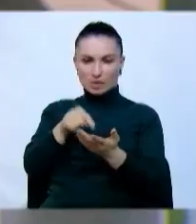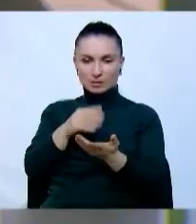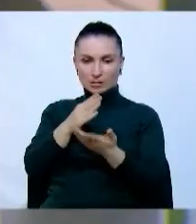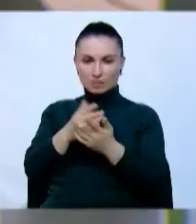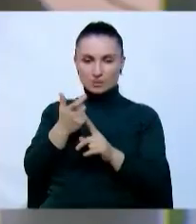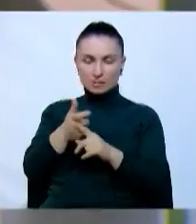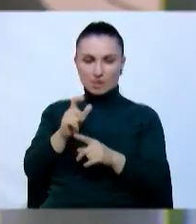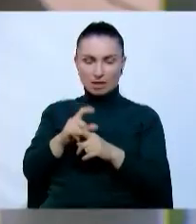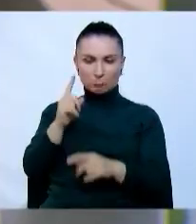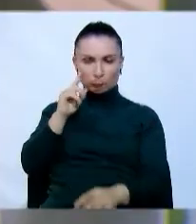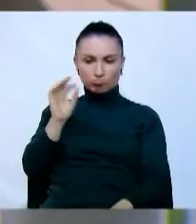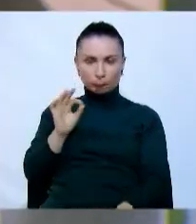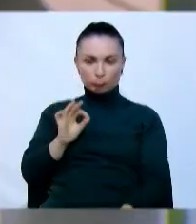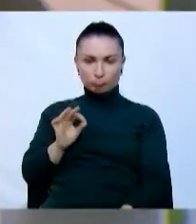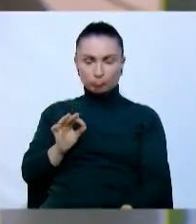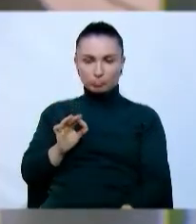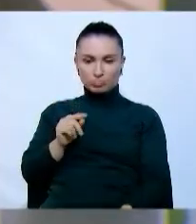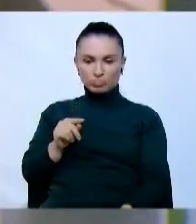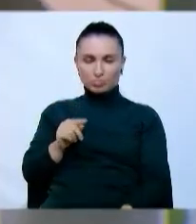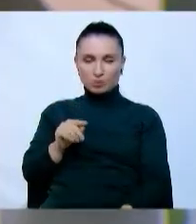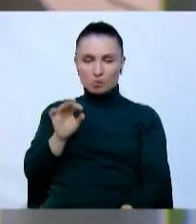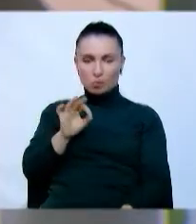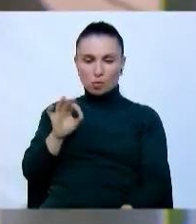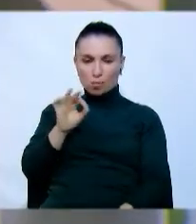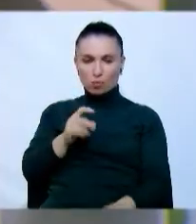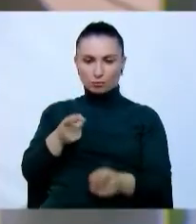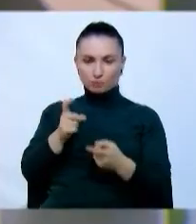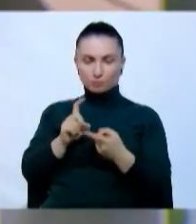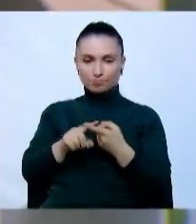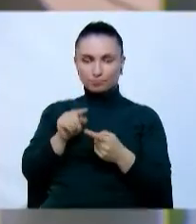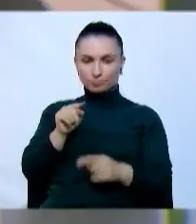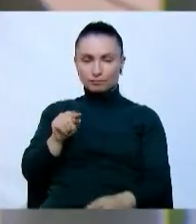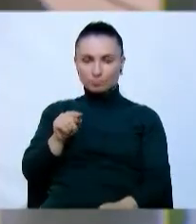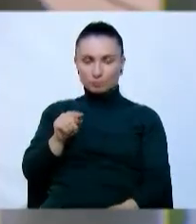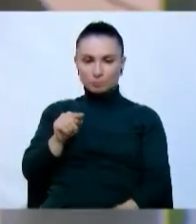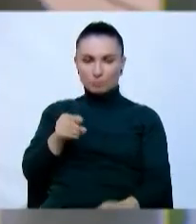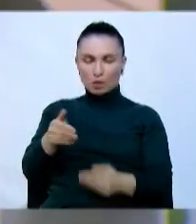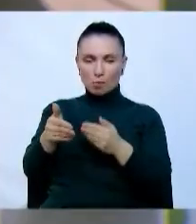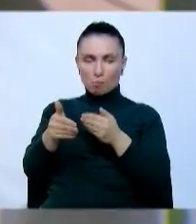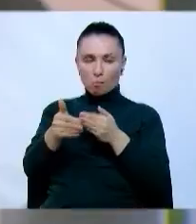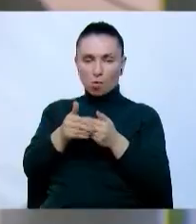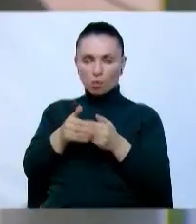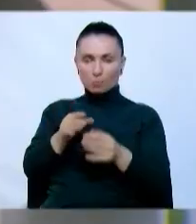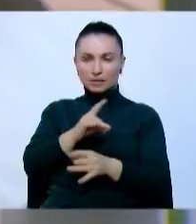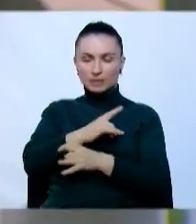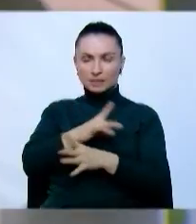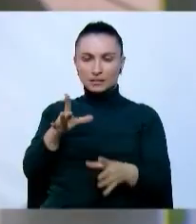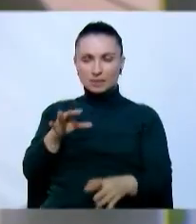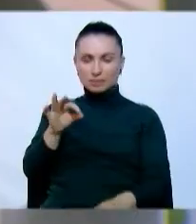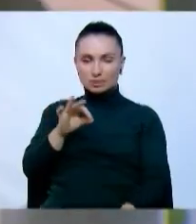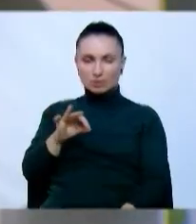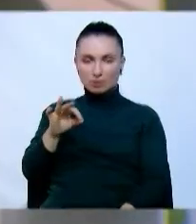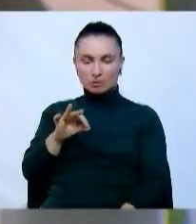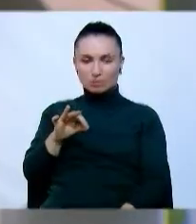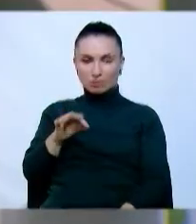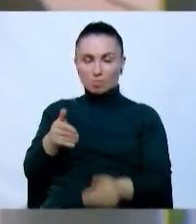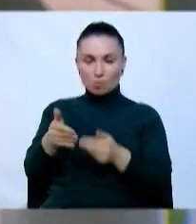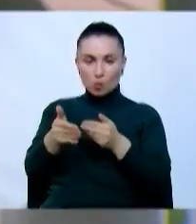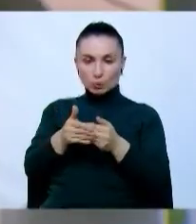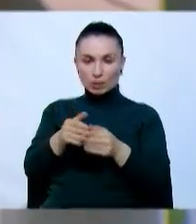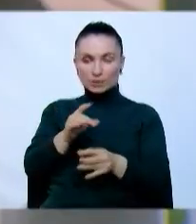ძალიან აქტუალური, რომელიც უკავშირდება მოახლოებულ დღესასწაულებს. და